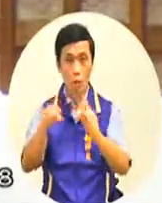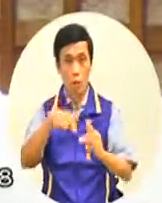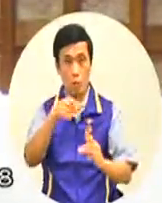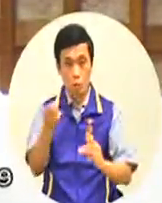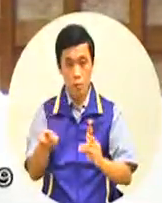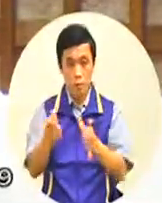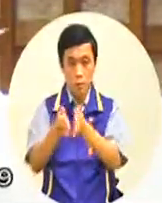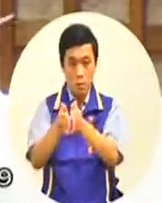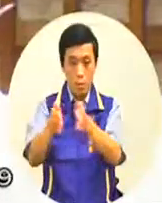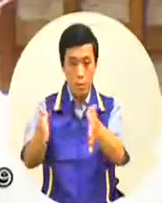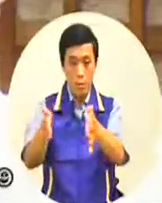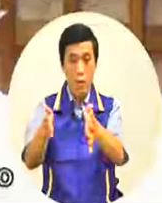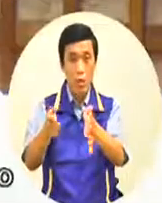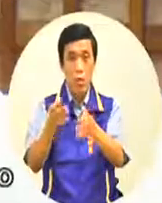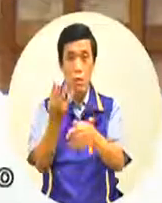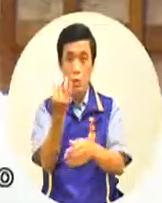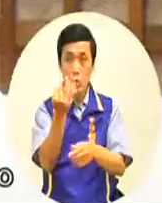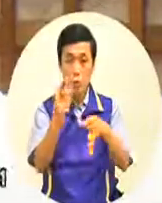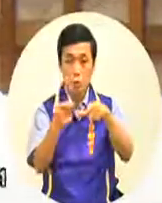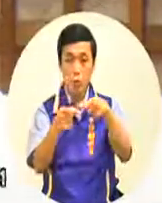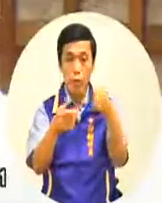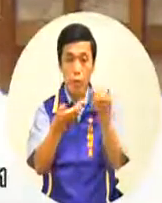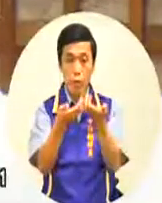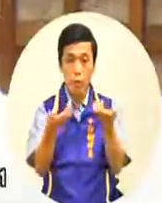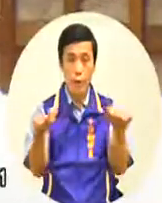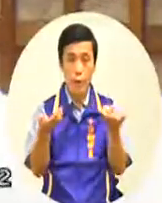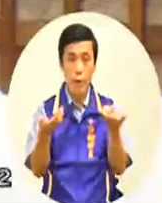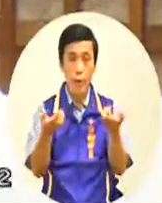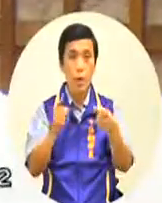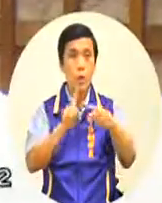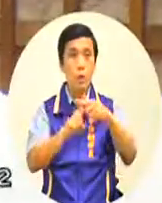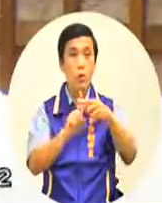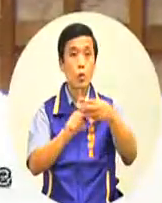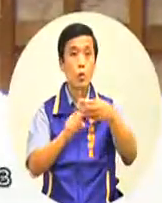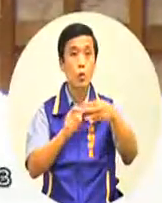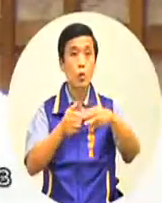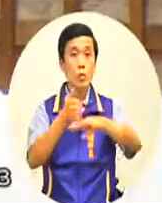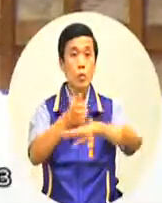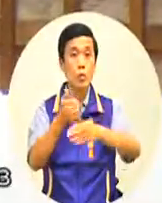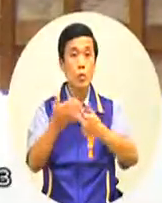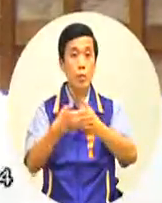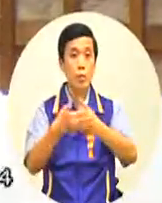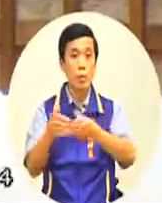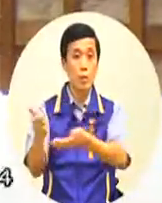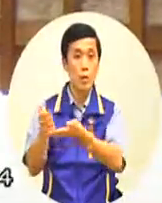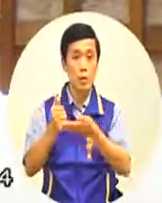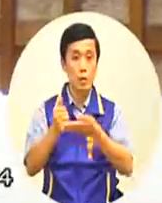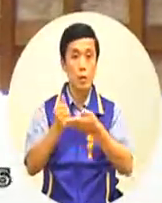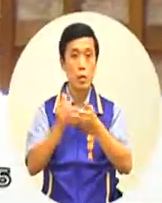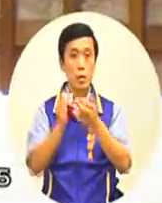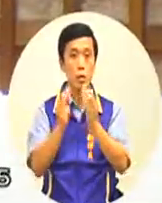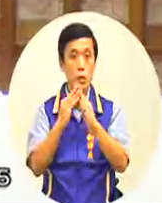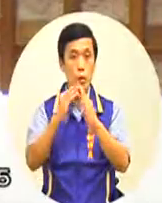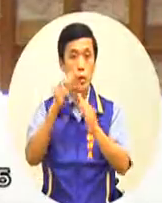少爱有几公分。来，主席妈那个， 来，请姚局长答复。